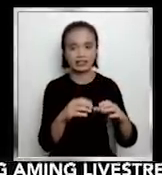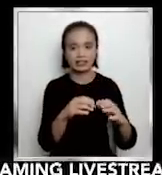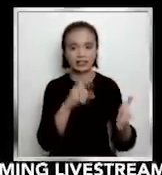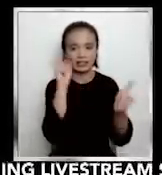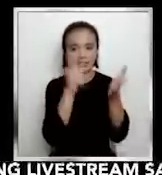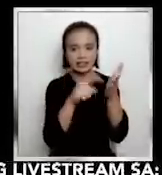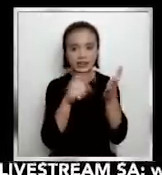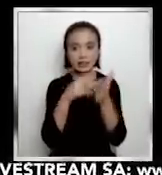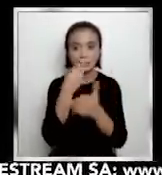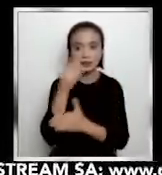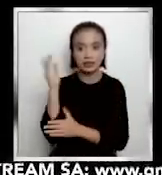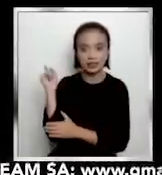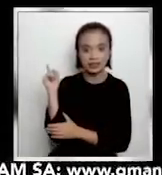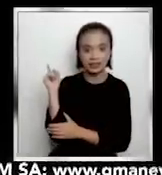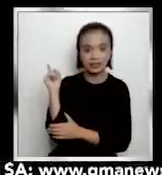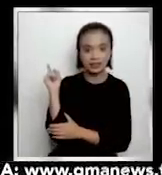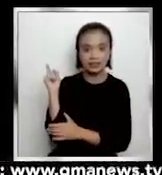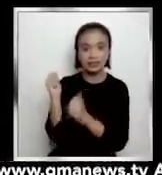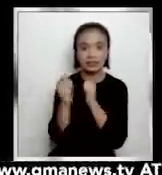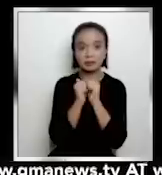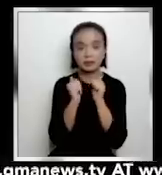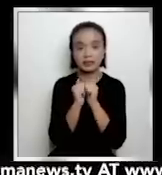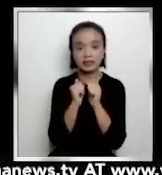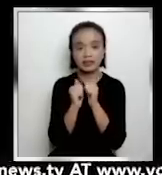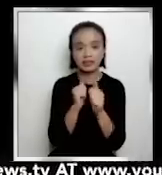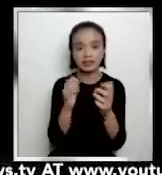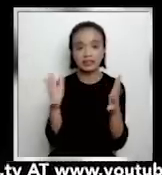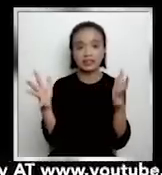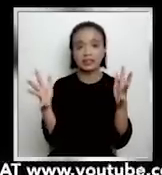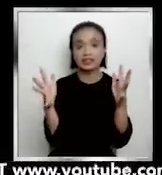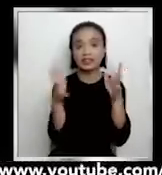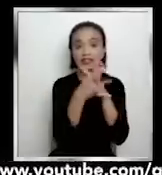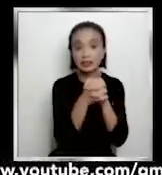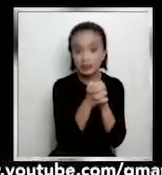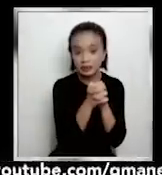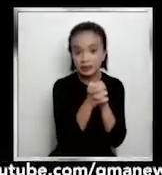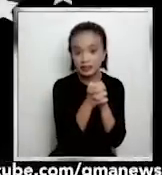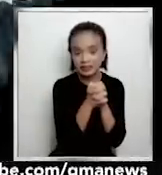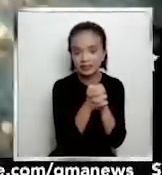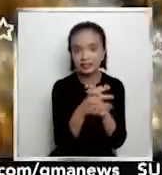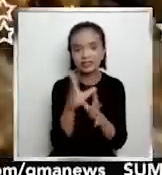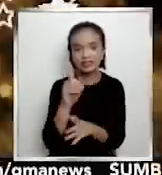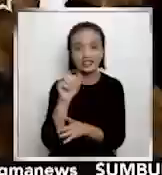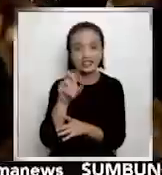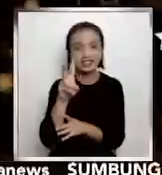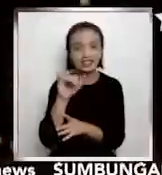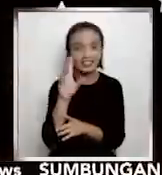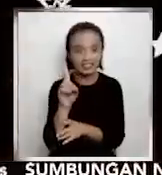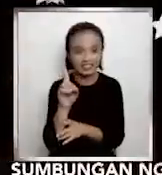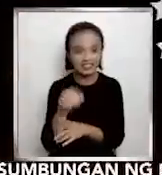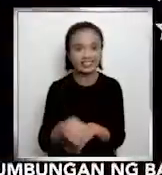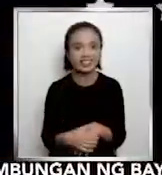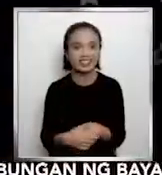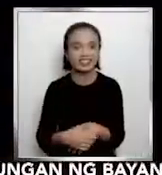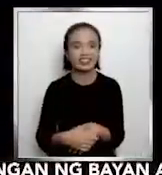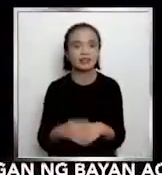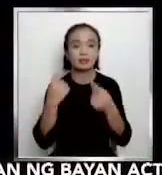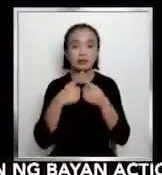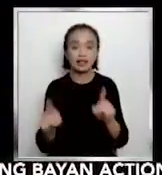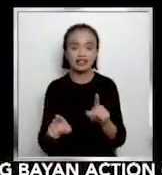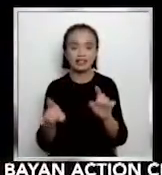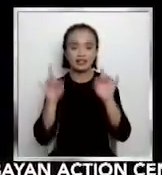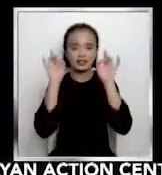Barbie, kung saan ka-holding hands niya si David. Pambawi naman dyan ng pambansang